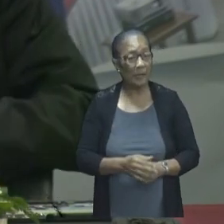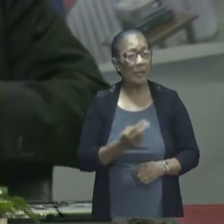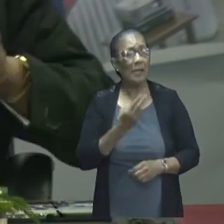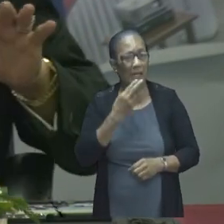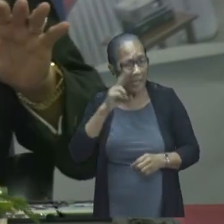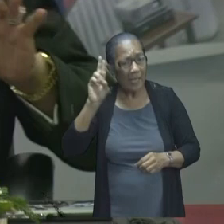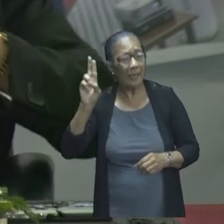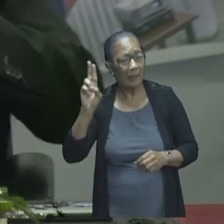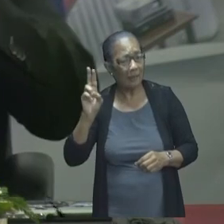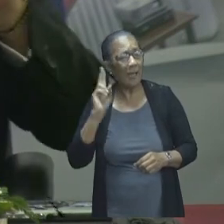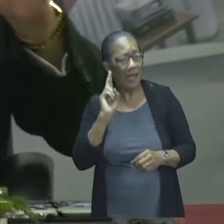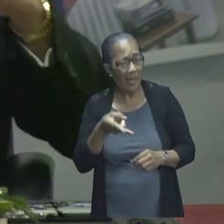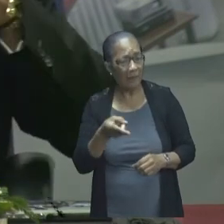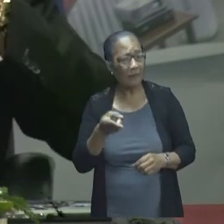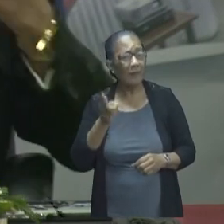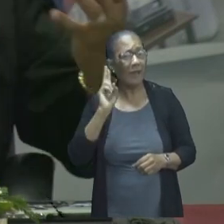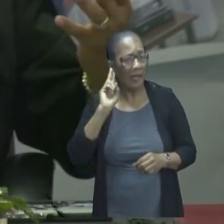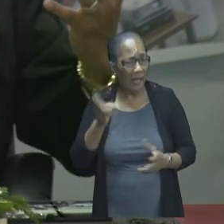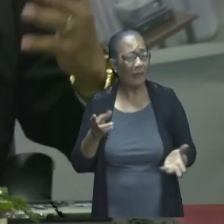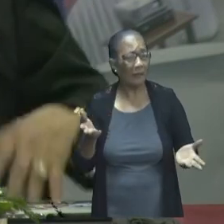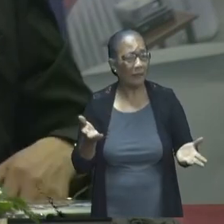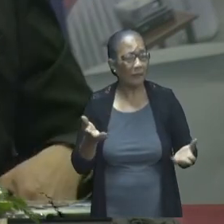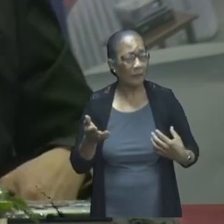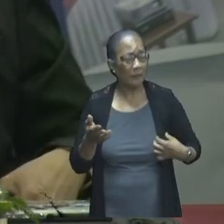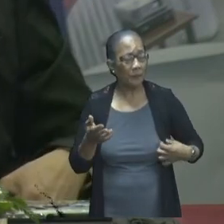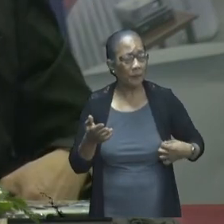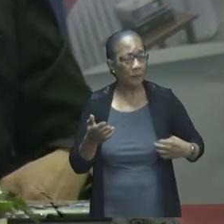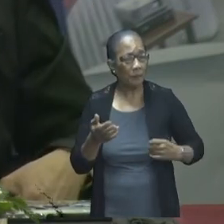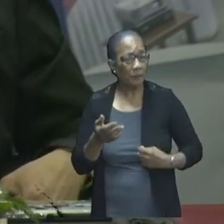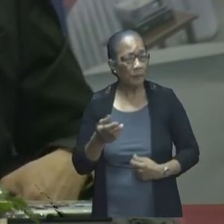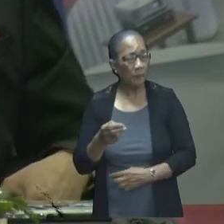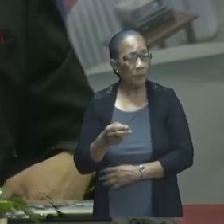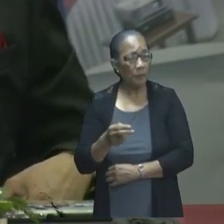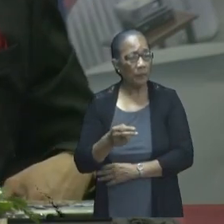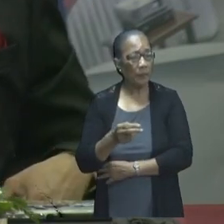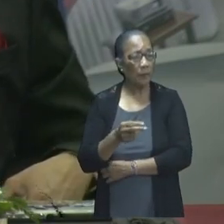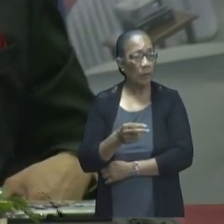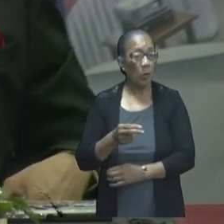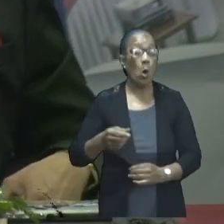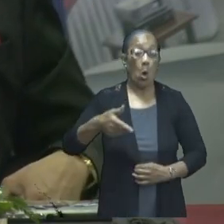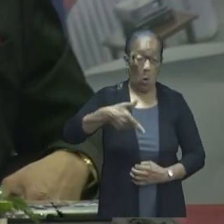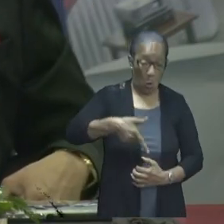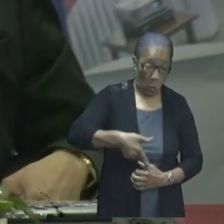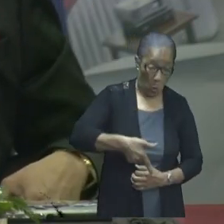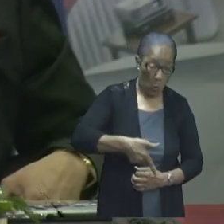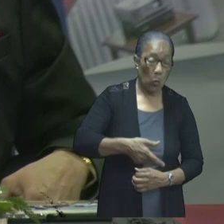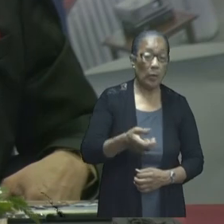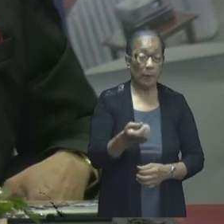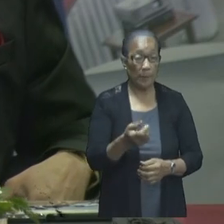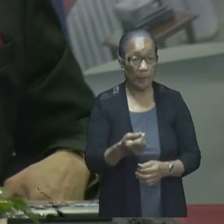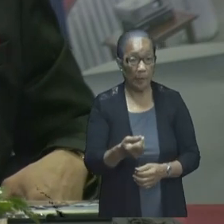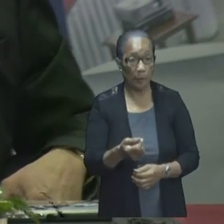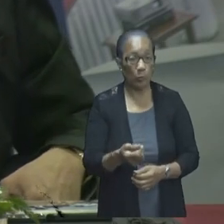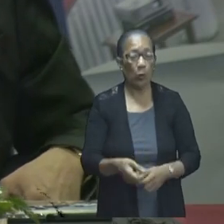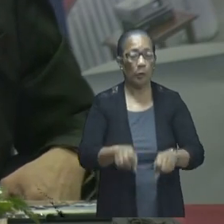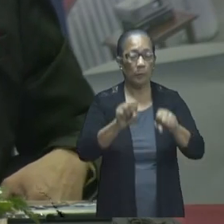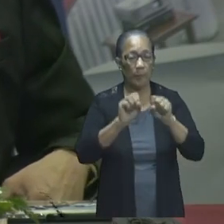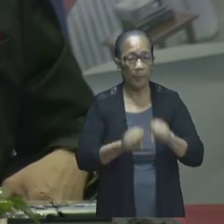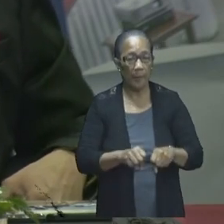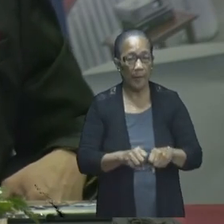heel erg goede eerlijke maxi enige dier dat olieprijs wordt bepaald aan de hand van